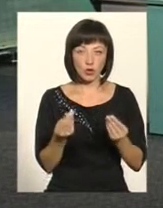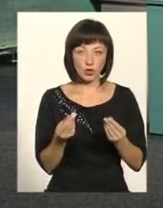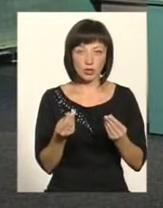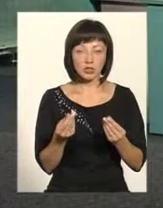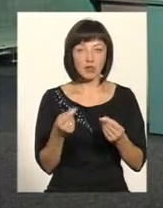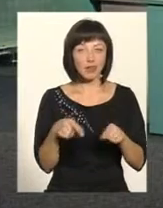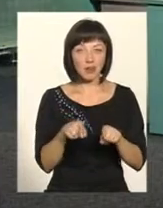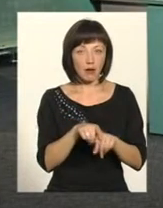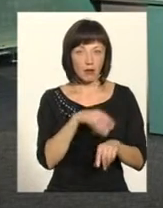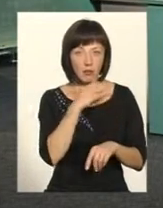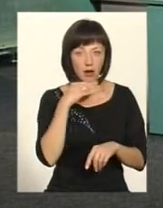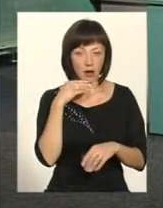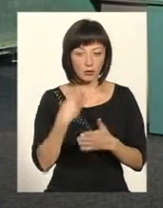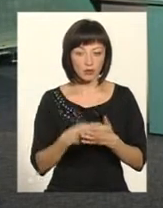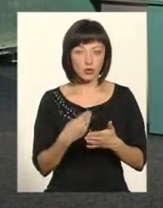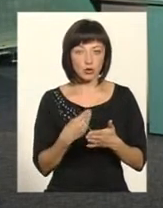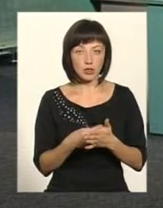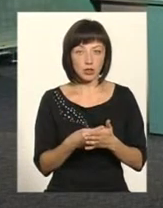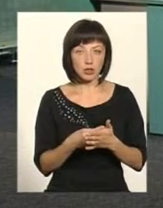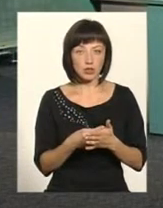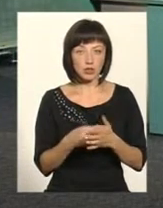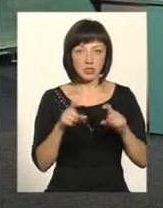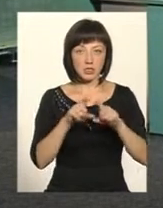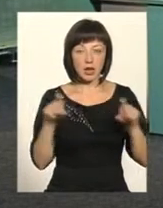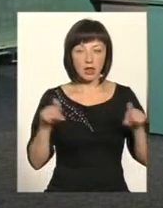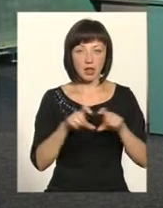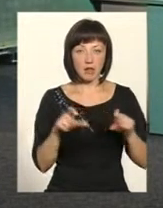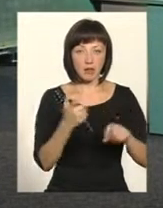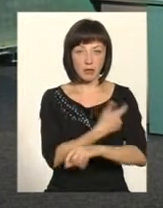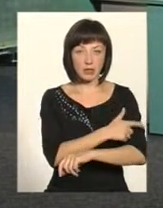яких не так багато в бюджетах закладів медицини?